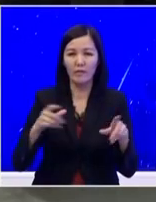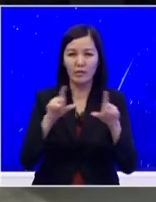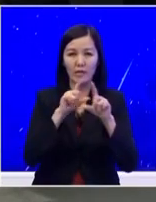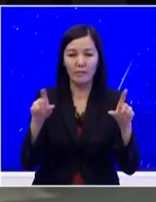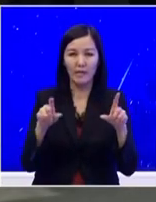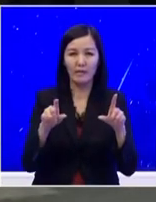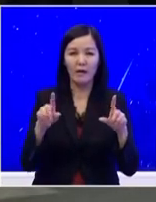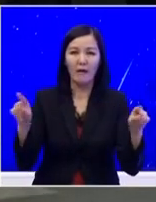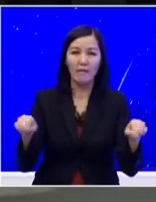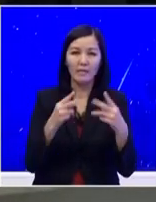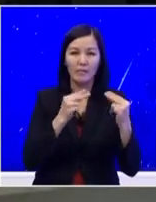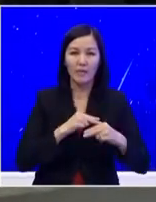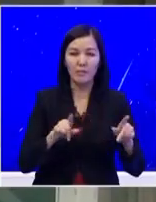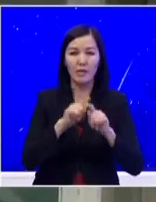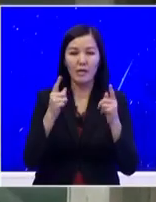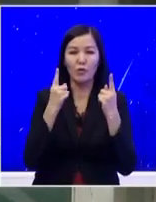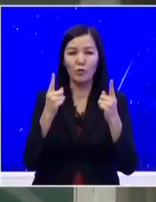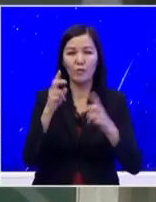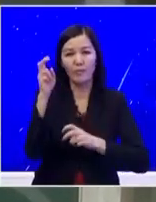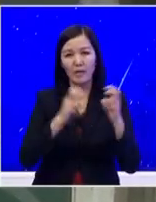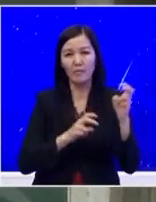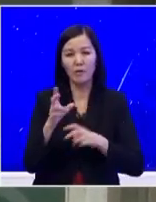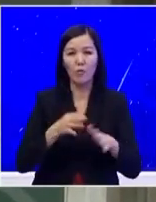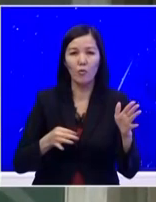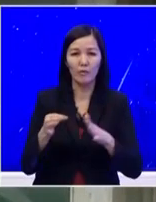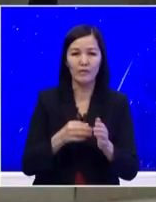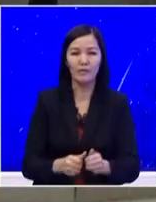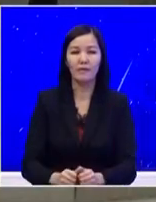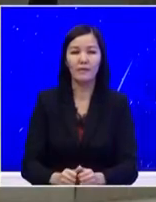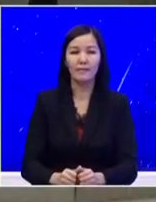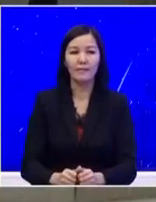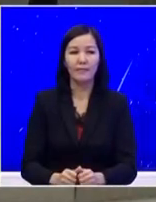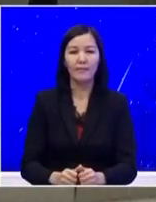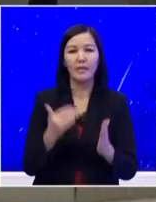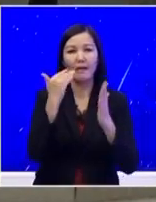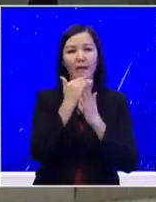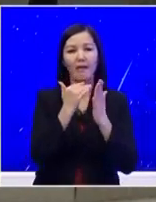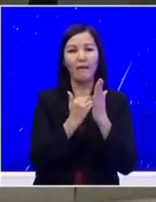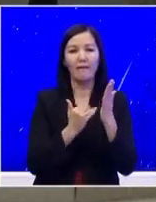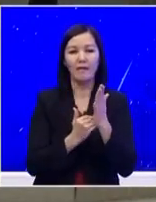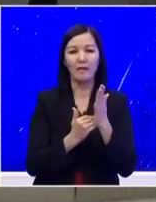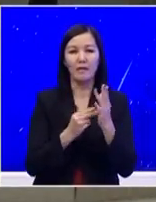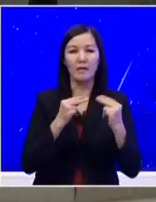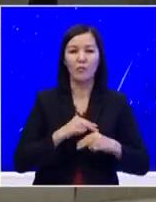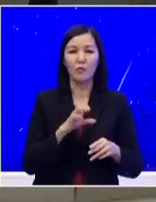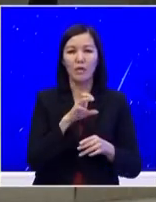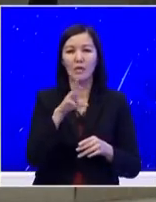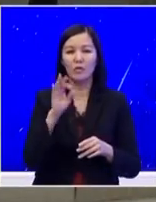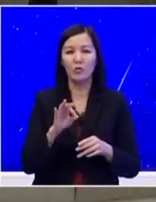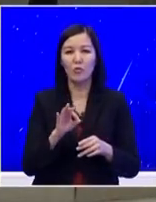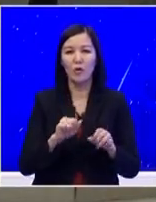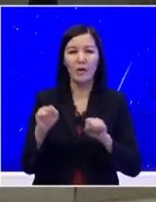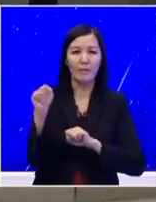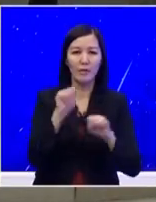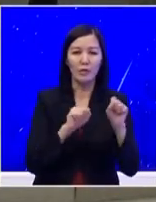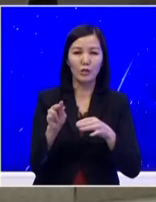объектам. Возобновили работу и крупные предприятия области. График работы автомоек, СТО,